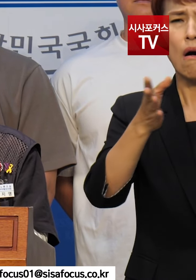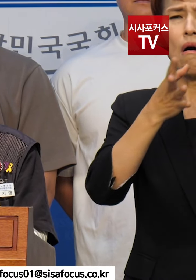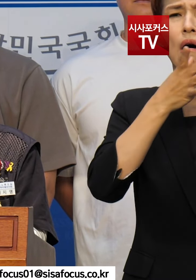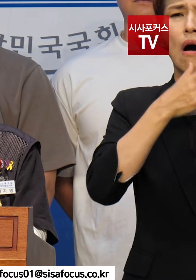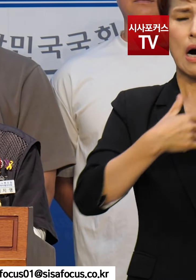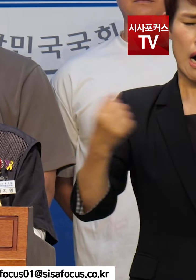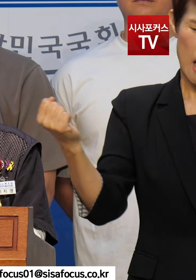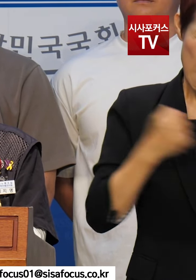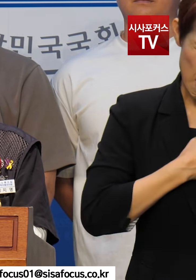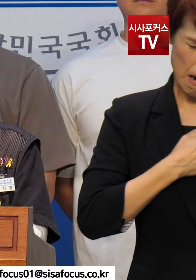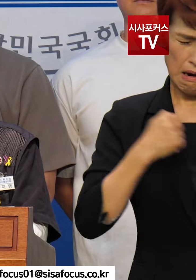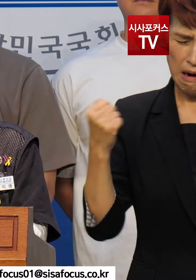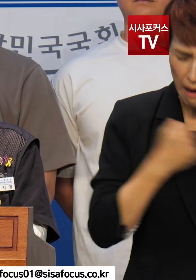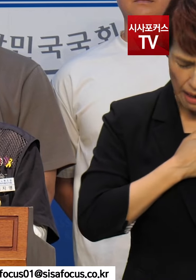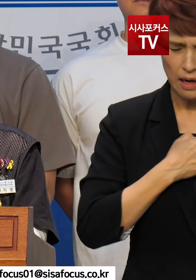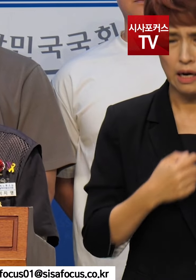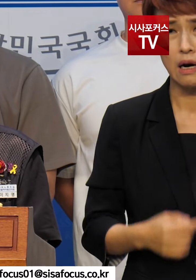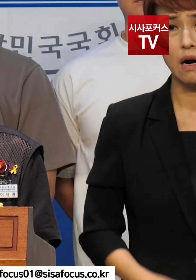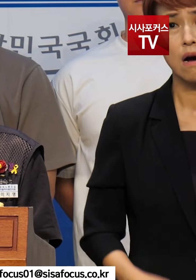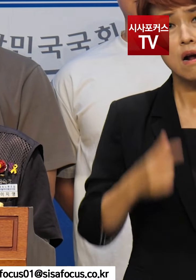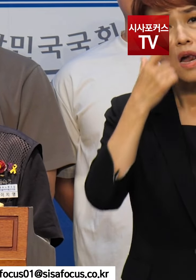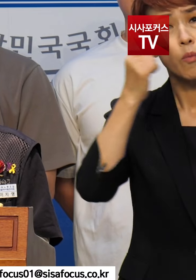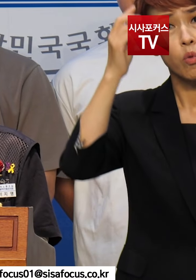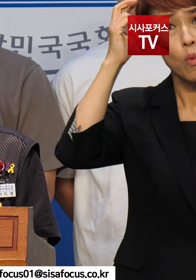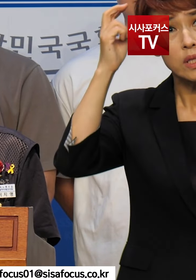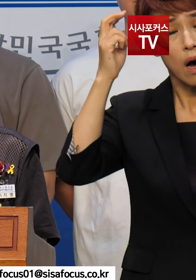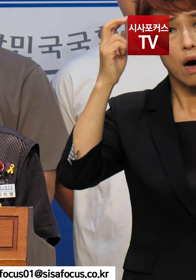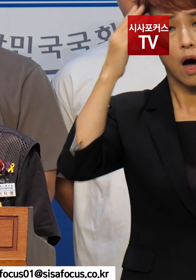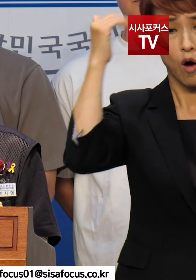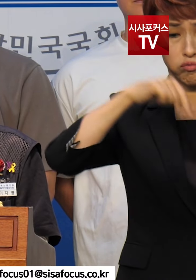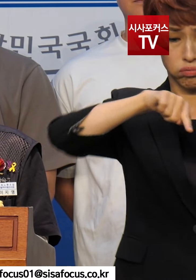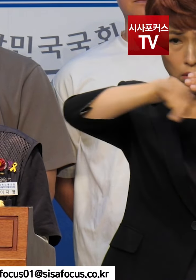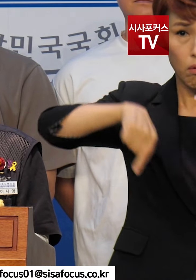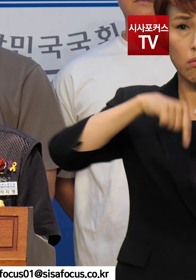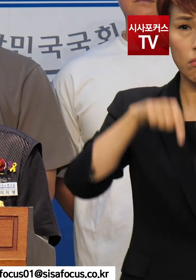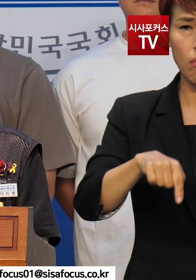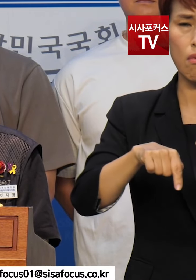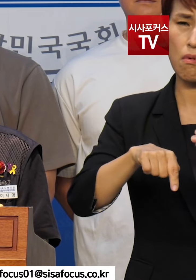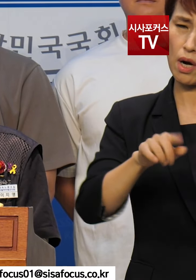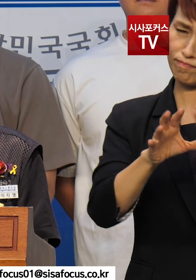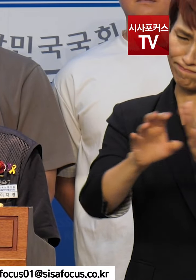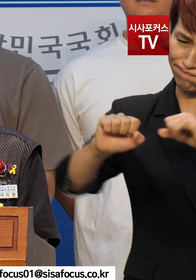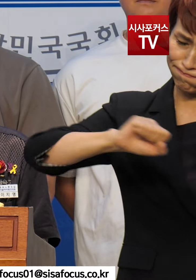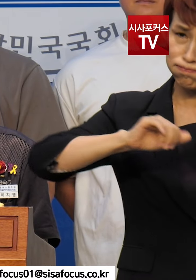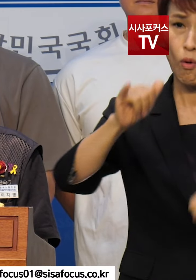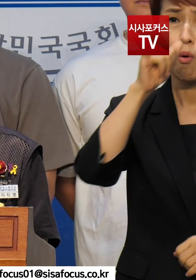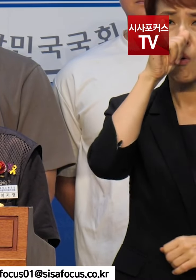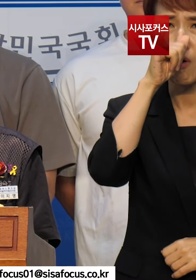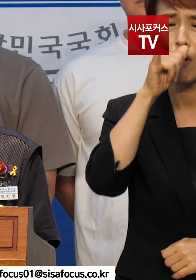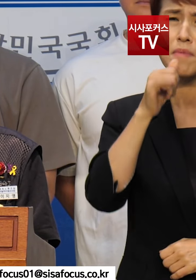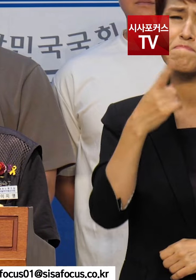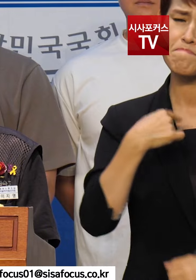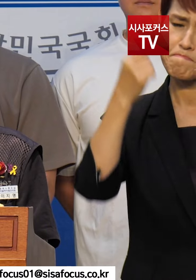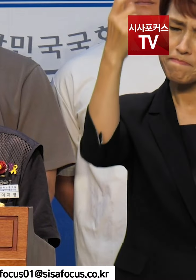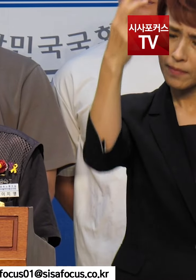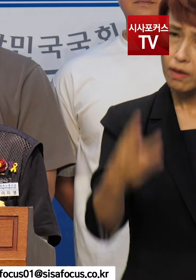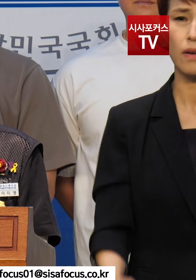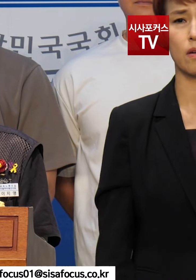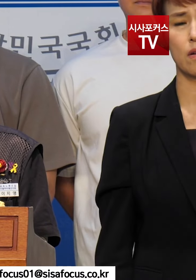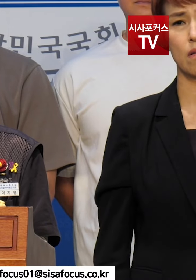너무 분통에 터집니다. 일본 기업이 한국 사회에서 이런 만행을 저지른 일이 한두 번이